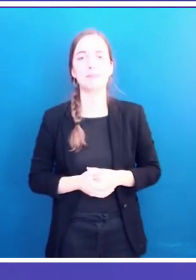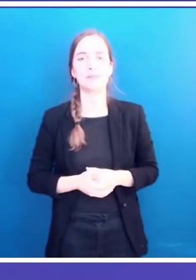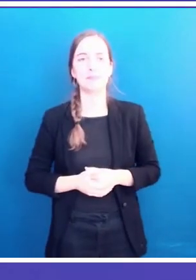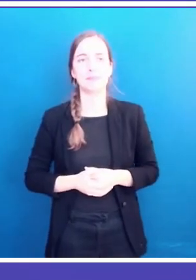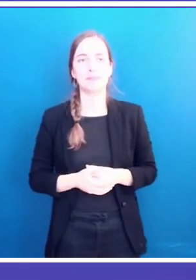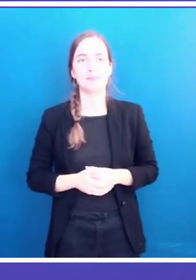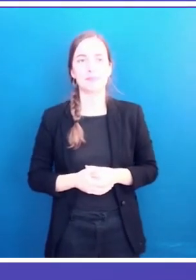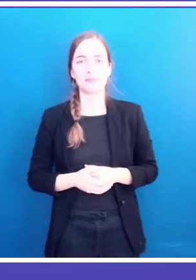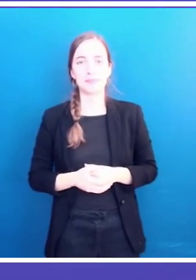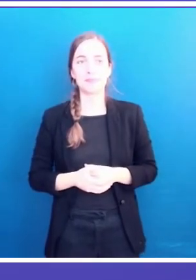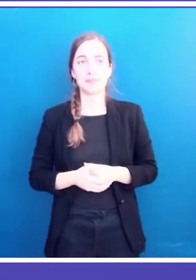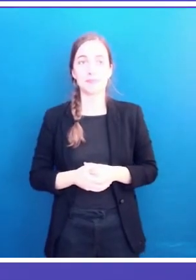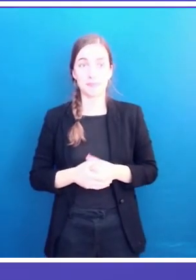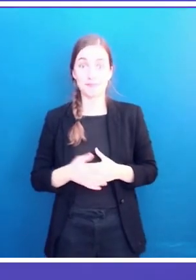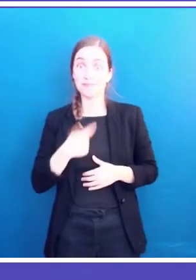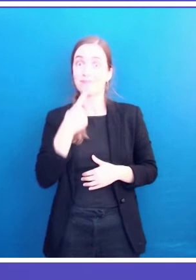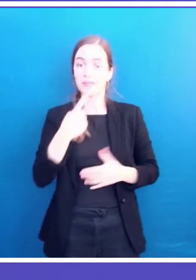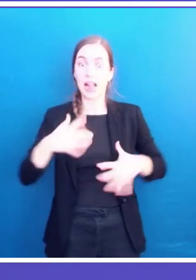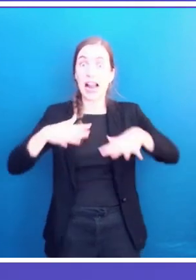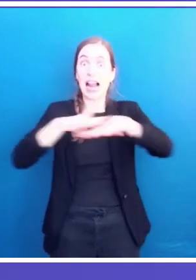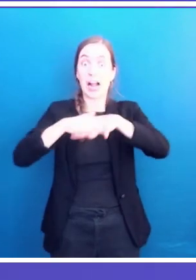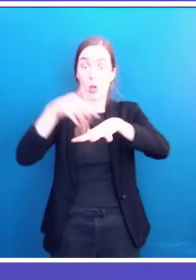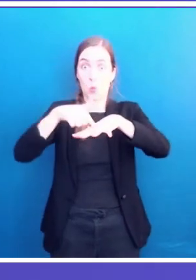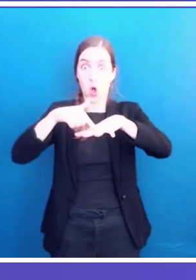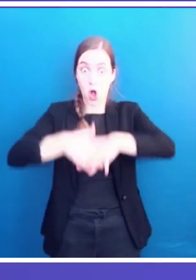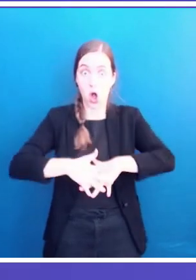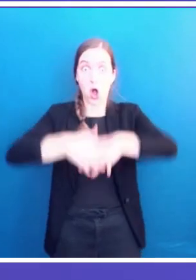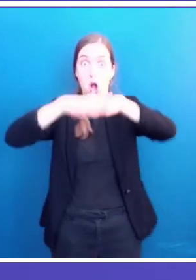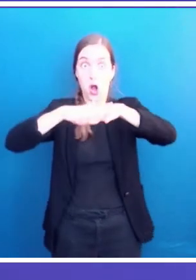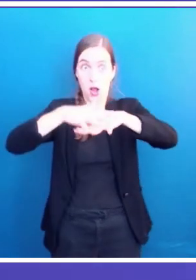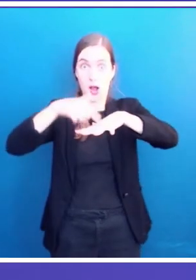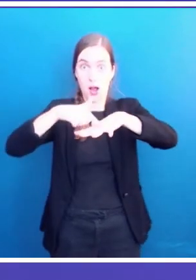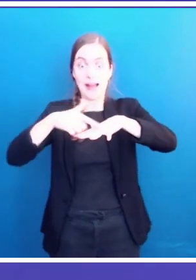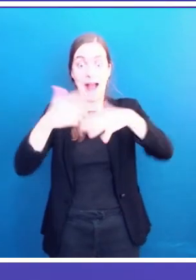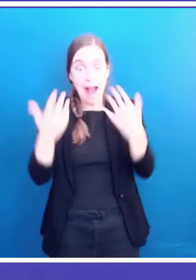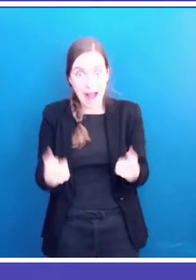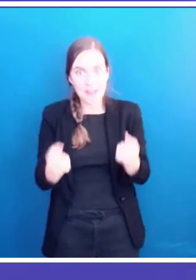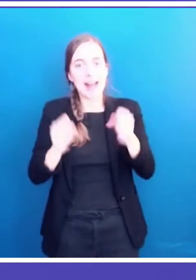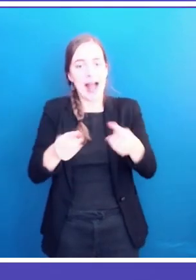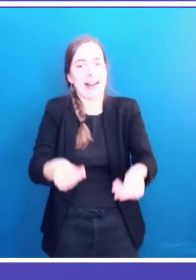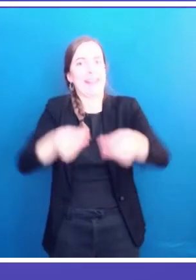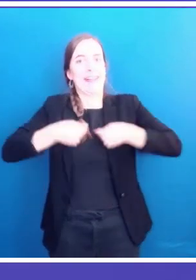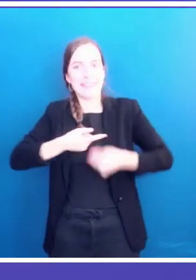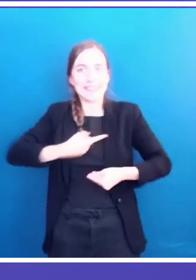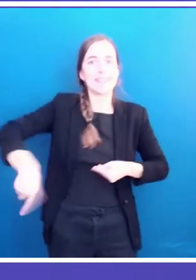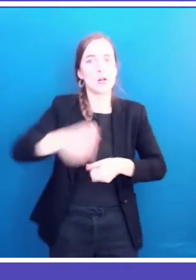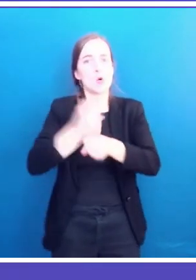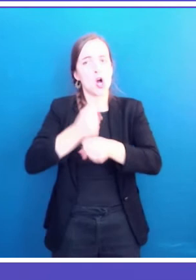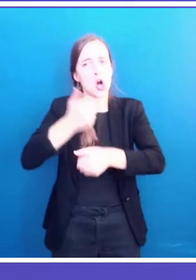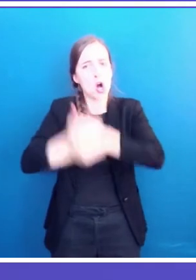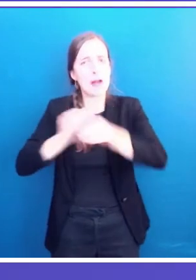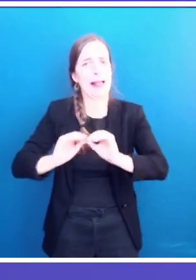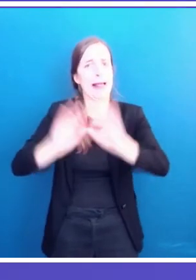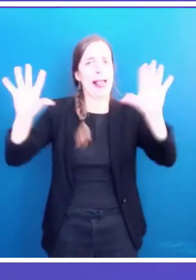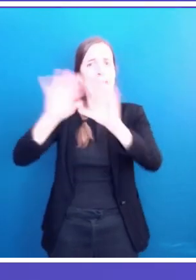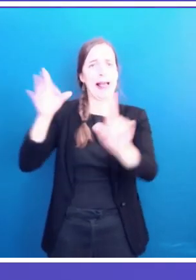التشبيك يسمح بتبادل الممارسات الفضلة، وهذا ما رأيناه ما جرى على المستوى المحلي هام جدا، في حين أنه في